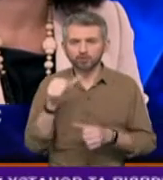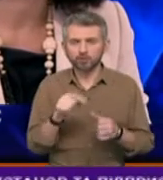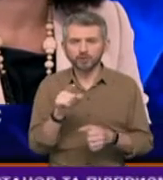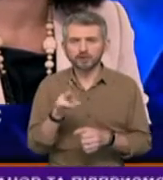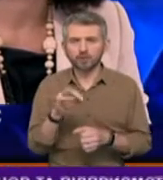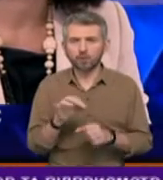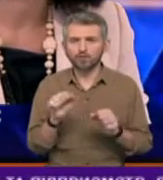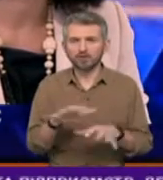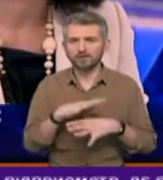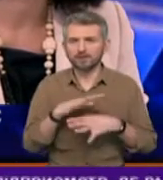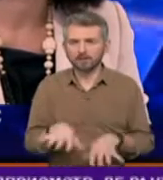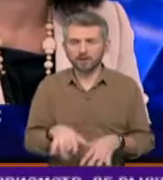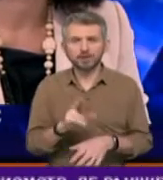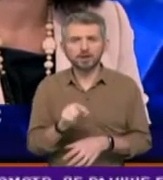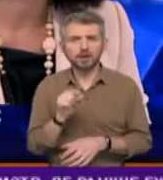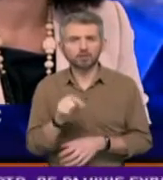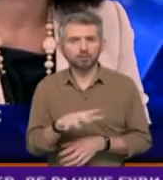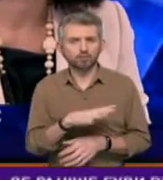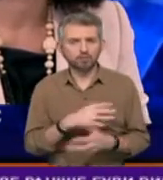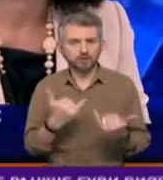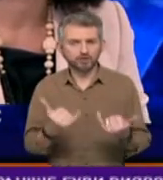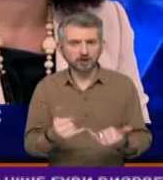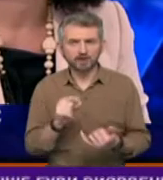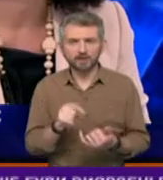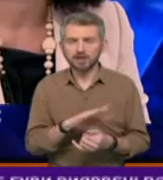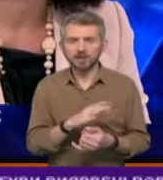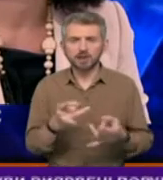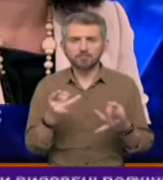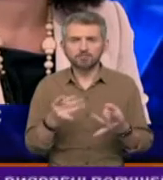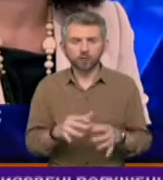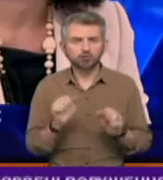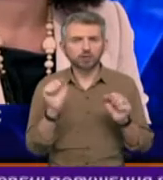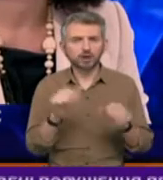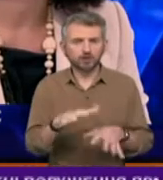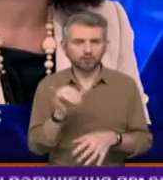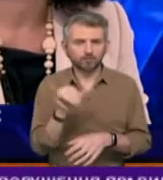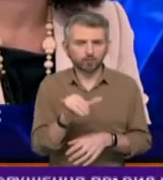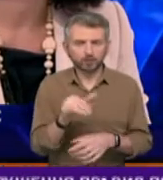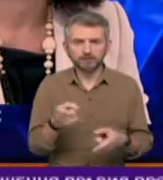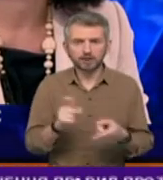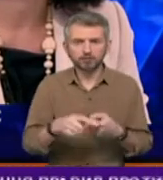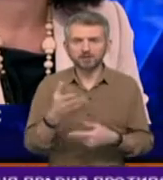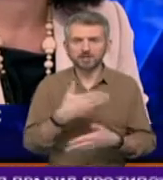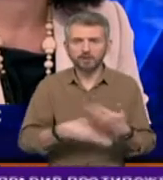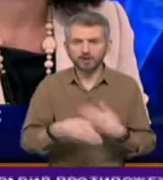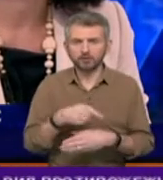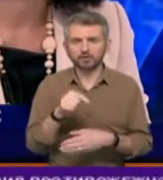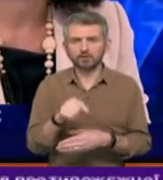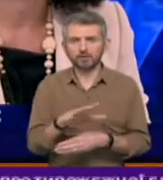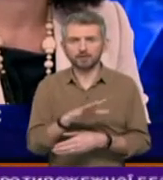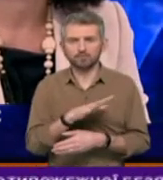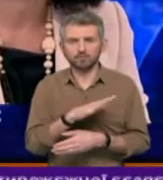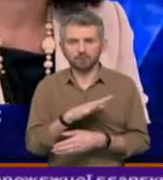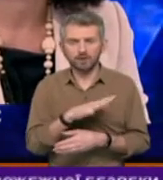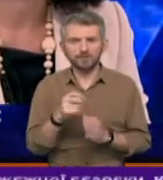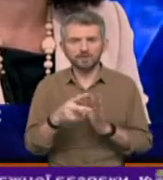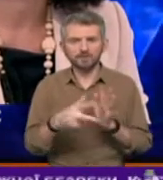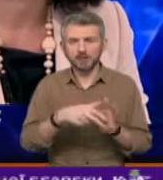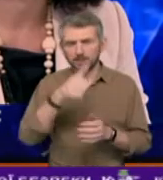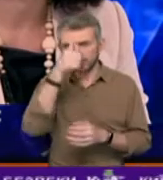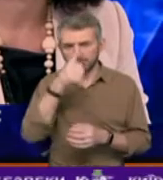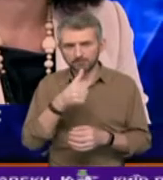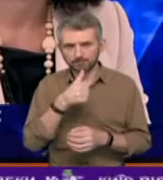уточнення. Абсолютно погоджуюся з паном Микитою. У вас, пані Тетяно, як маленька деталь, то вона перевертає геть все і все всі неправильно